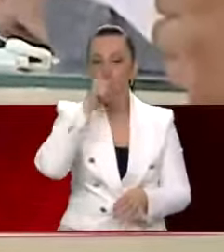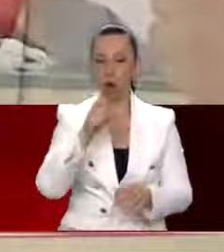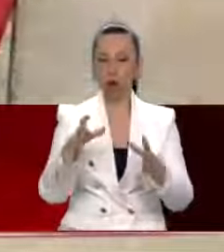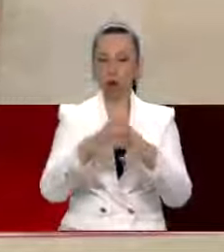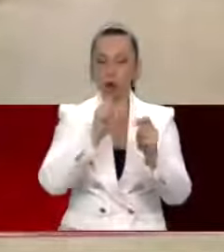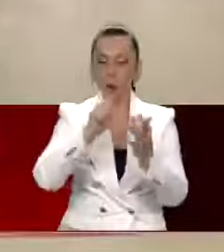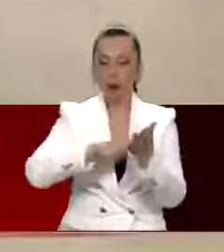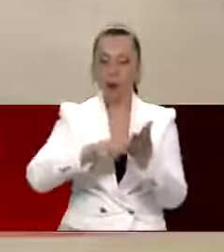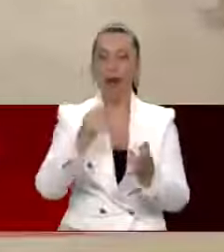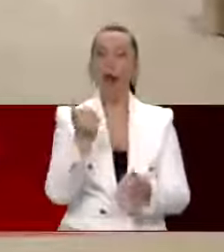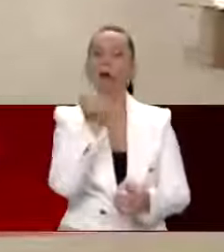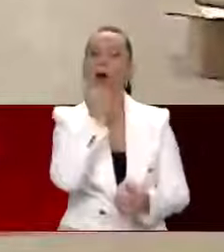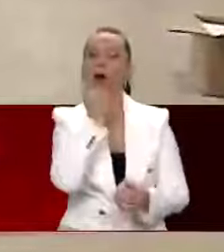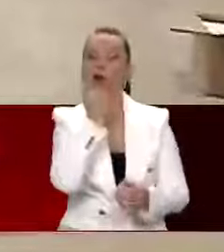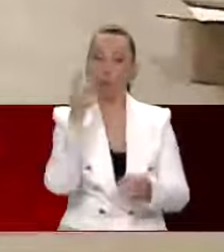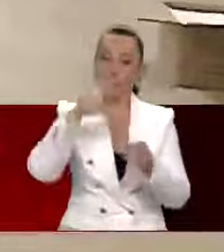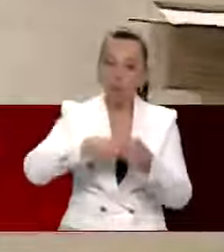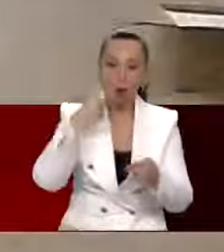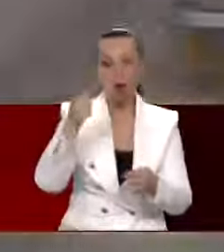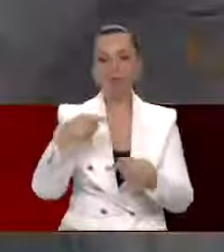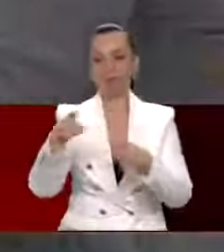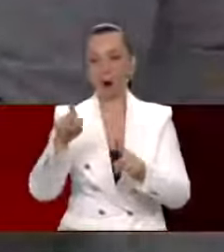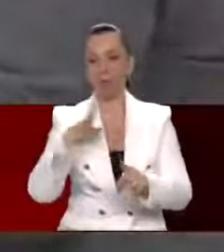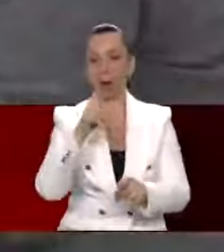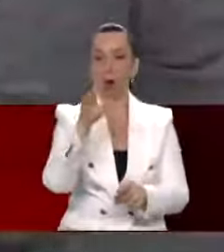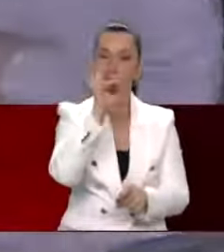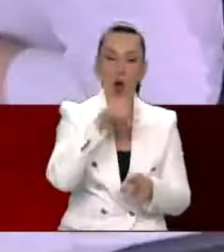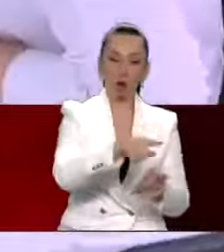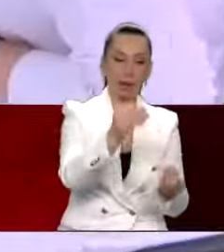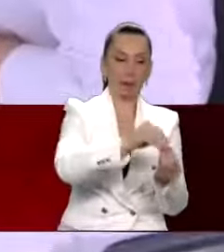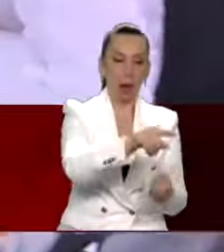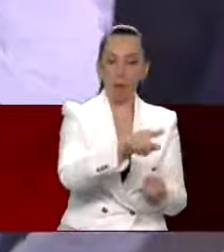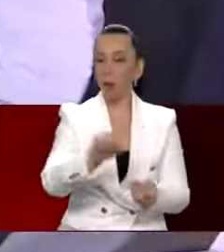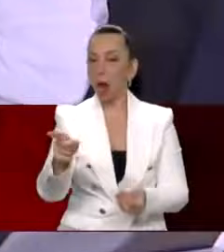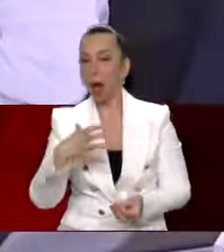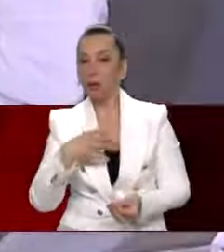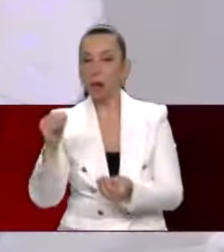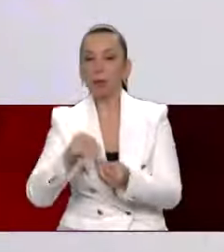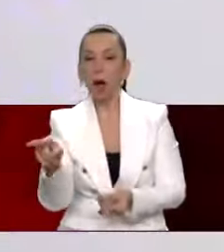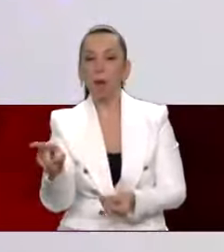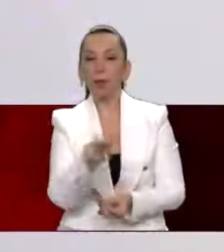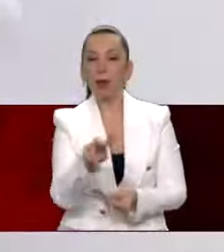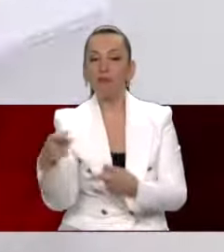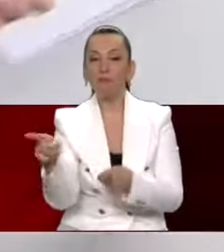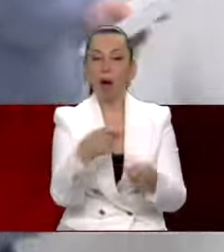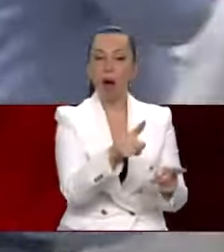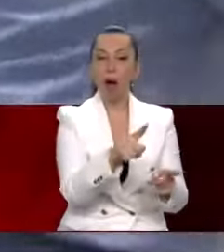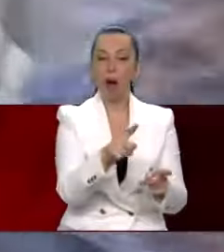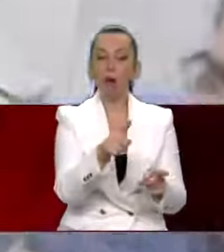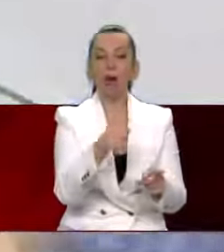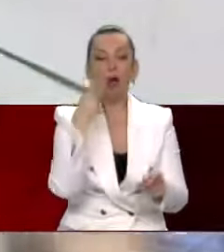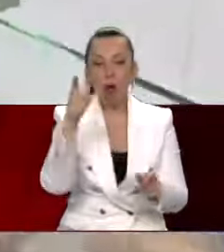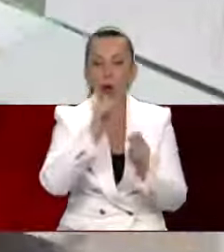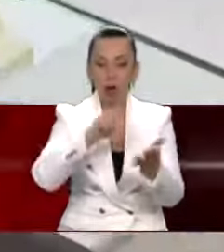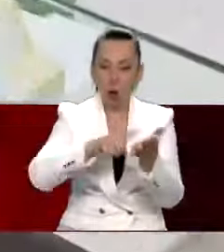sözleşme dönemleri kadroya geçiş tarihine göre farklılık gösteriyordu. Biri Ocak ayında zam alırken diğeri Haziran'da alıyordu. İşte bu durum ek protokolle